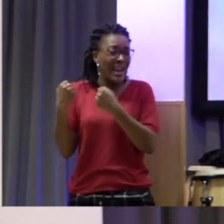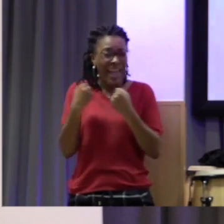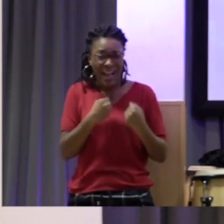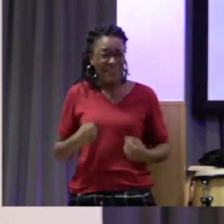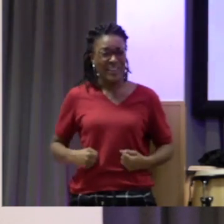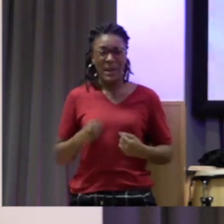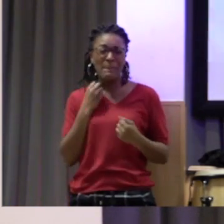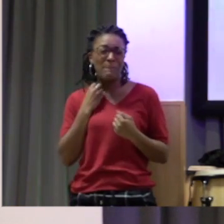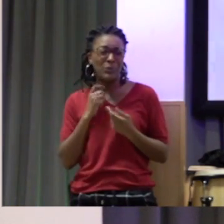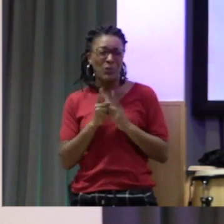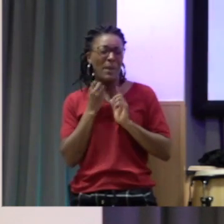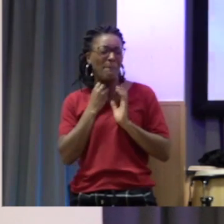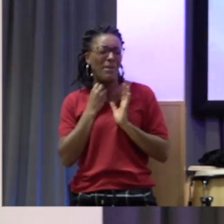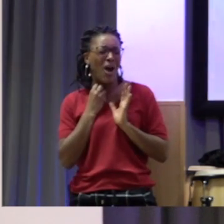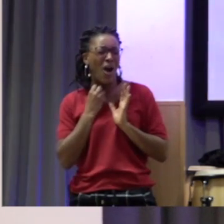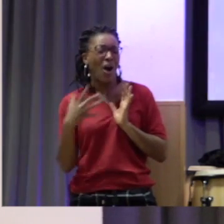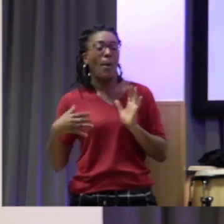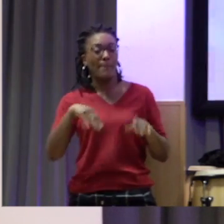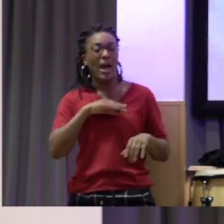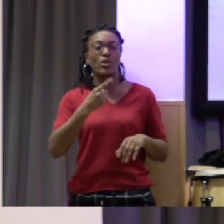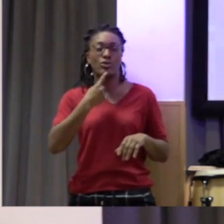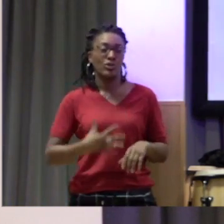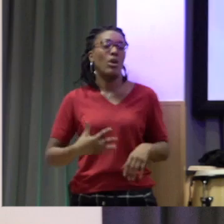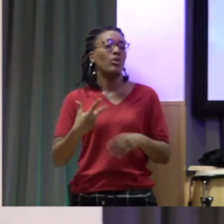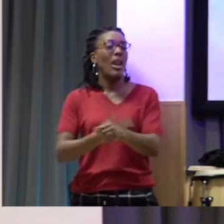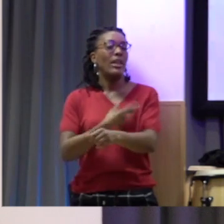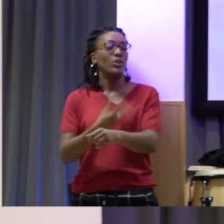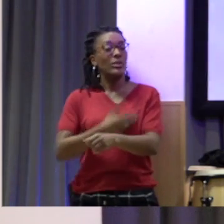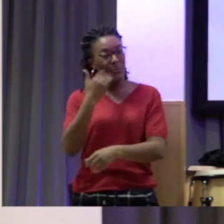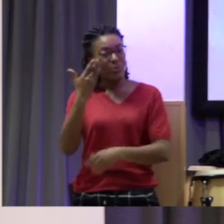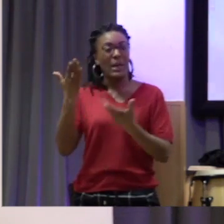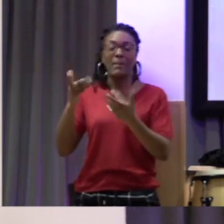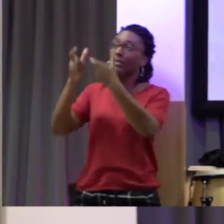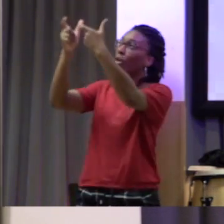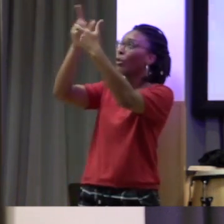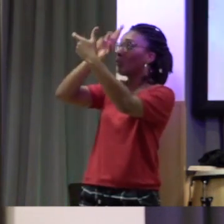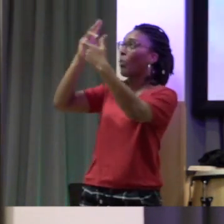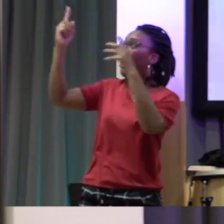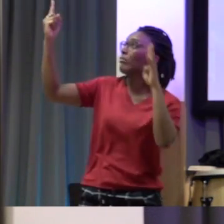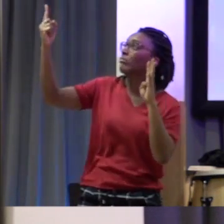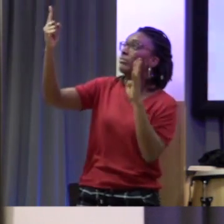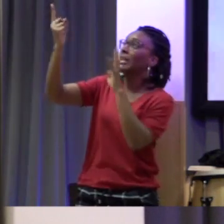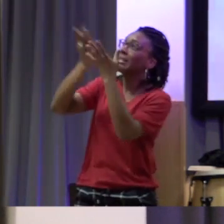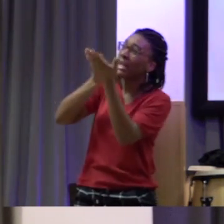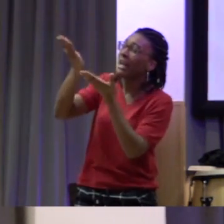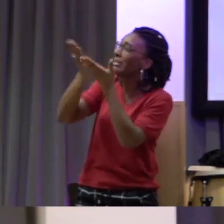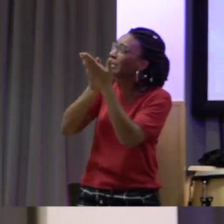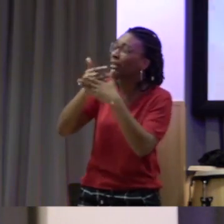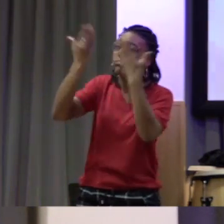les ont blanchis dans le sang de l'agneau. C'est pour cela qu'ils sont devant le trône de Dieu et le servent jour et